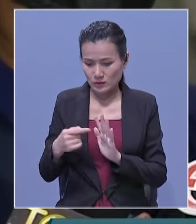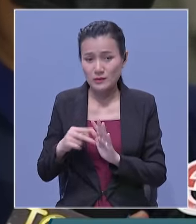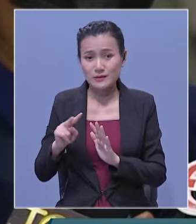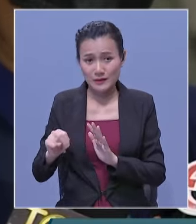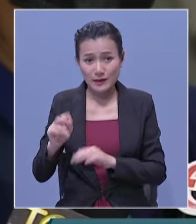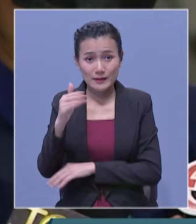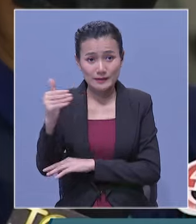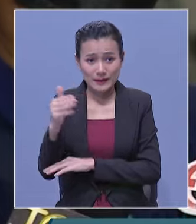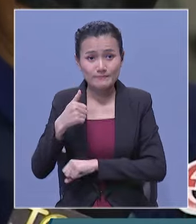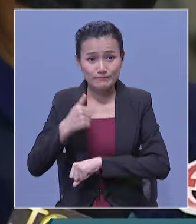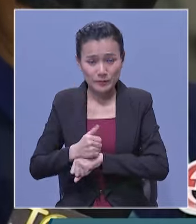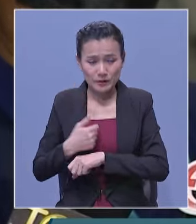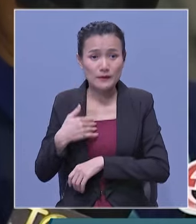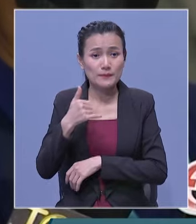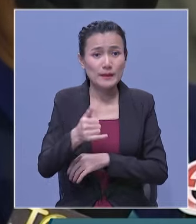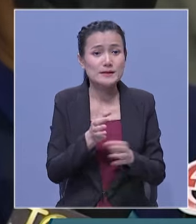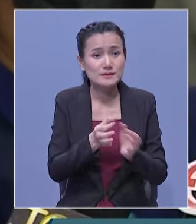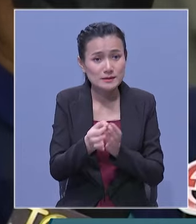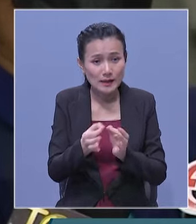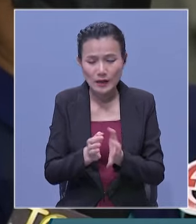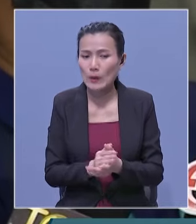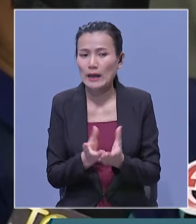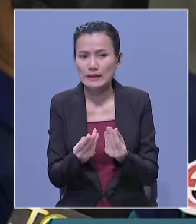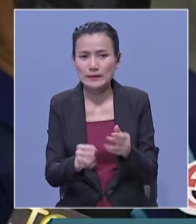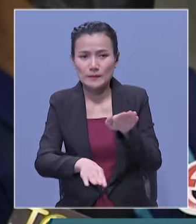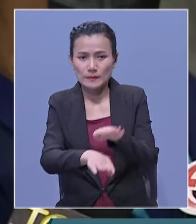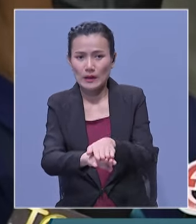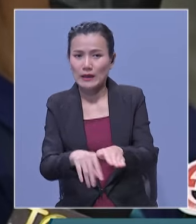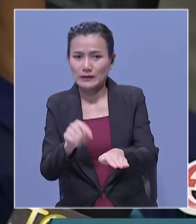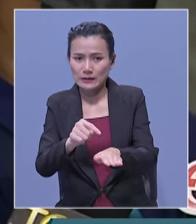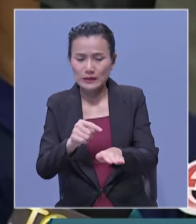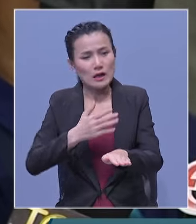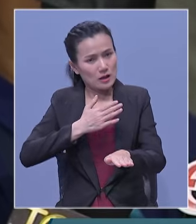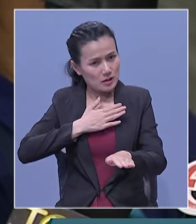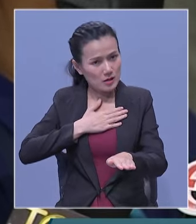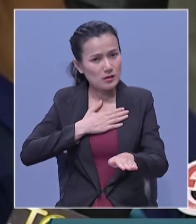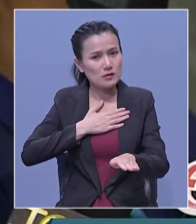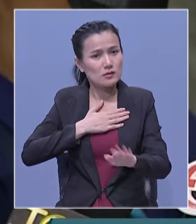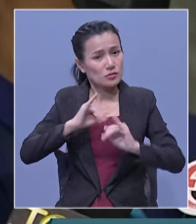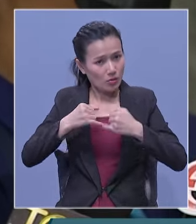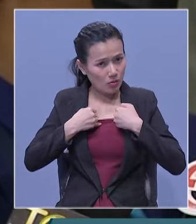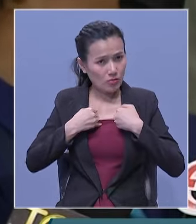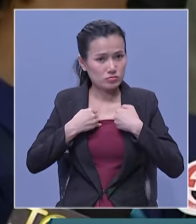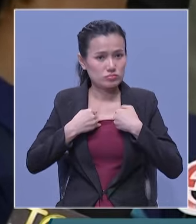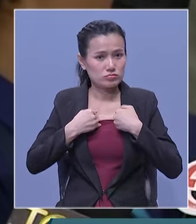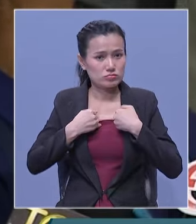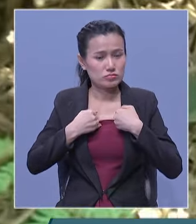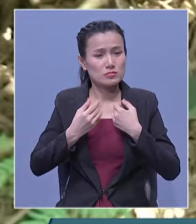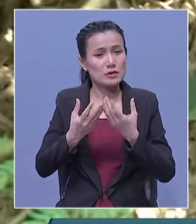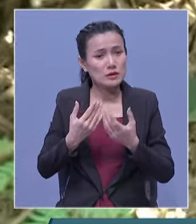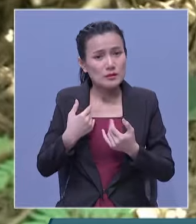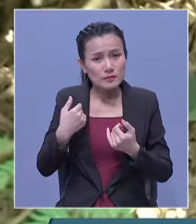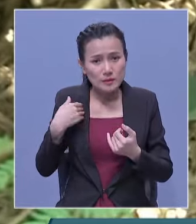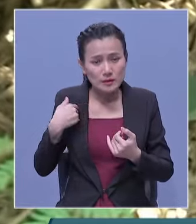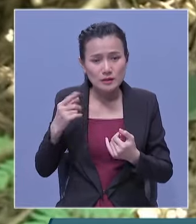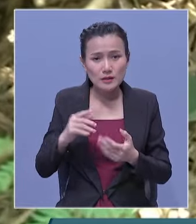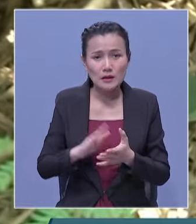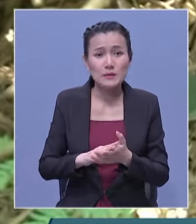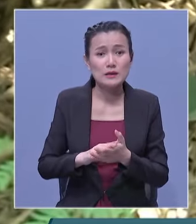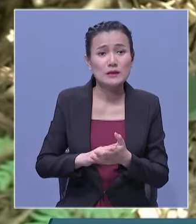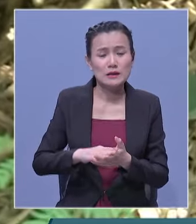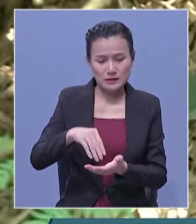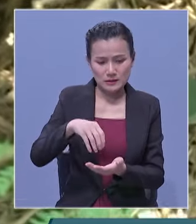งนะคะโดยยืนยันว่าพื้นที่ดังกล่าวค่ะเป็นพื้นที่ของอุทยาน 100% นะคะมีเส้นแบ่งเขตแล้วก็เป็นไ